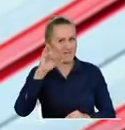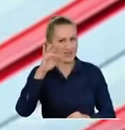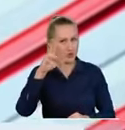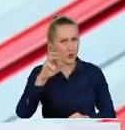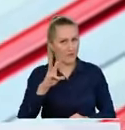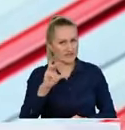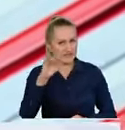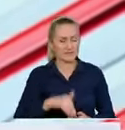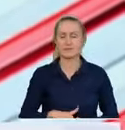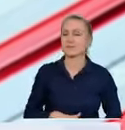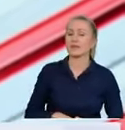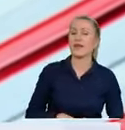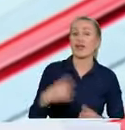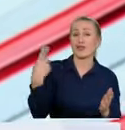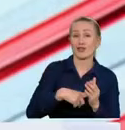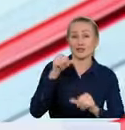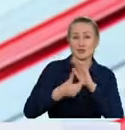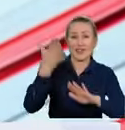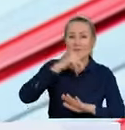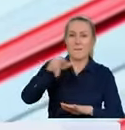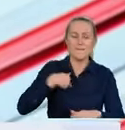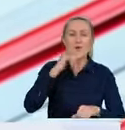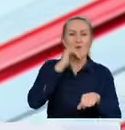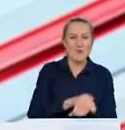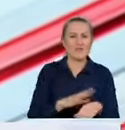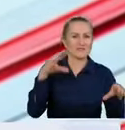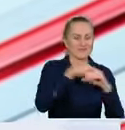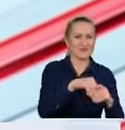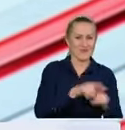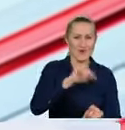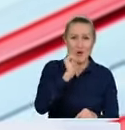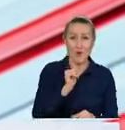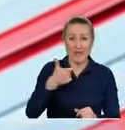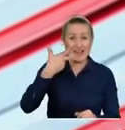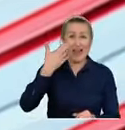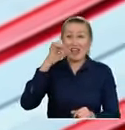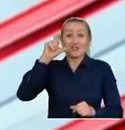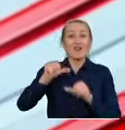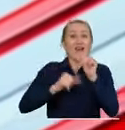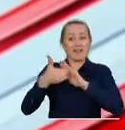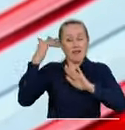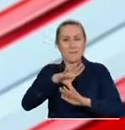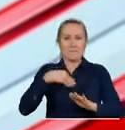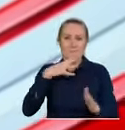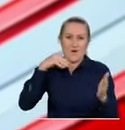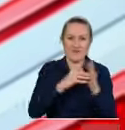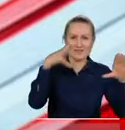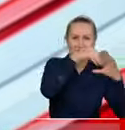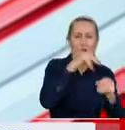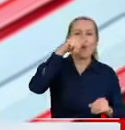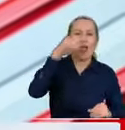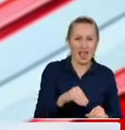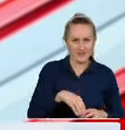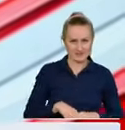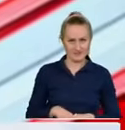temu umownie wstąpiliśmy do Europy. Kilkanaście lat temu ponownie wstąpiliśmy do Unii Europejskiej.